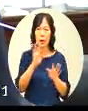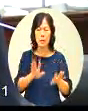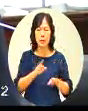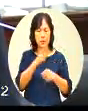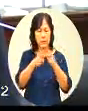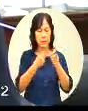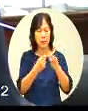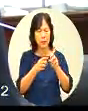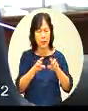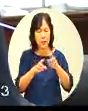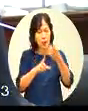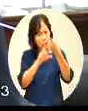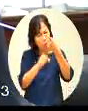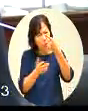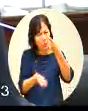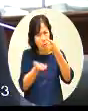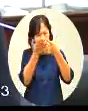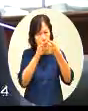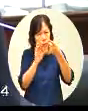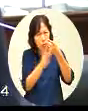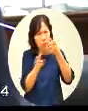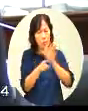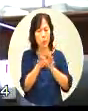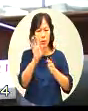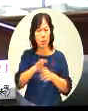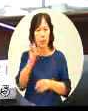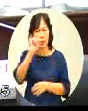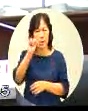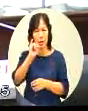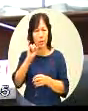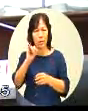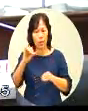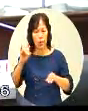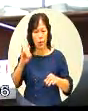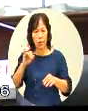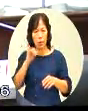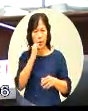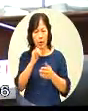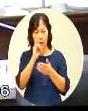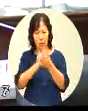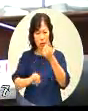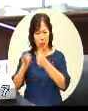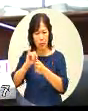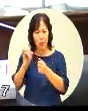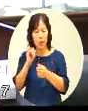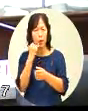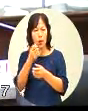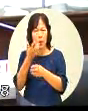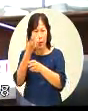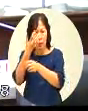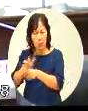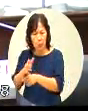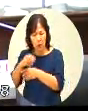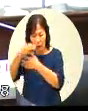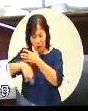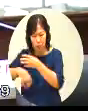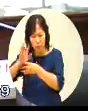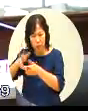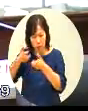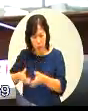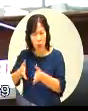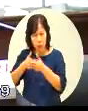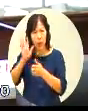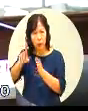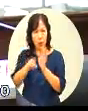候，有一个女就是被撞重伤的一个女儿到我的服务处，她告诉我说她去报